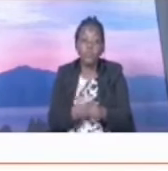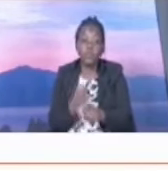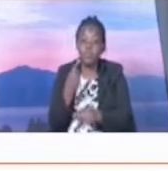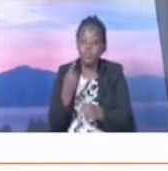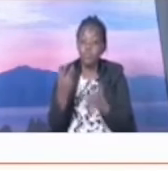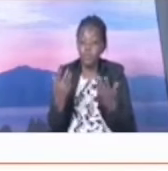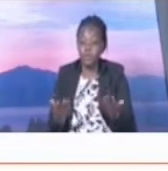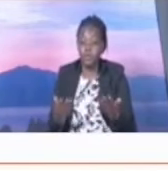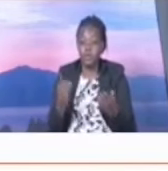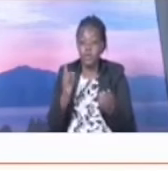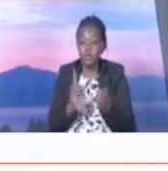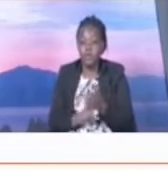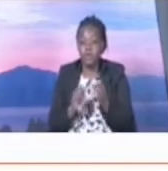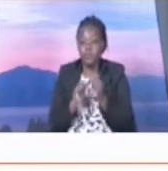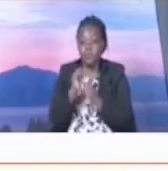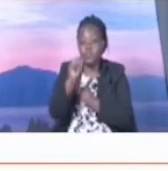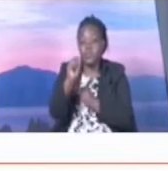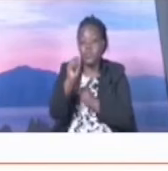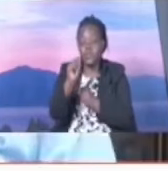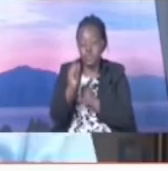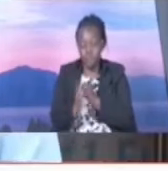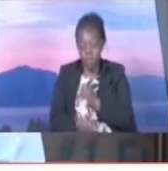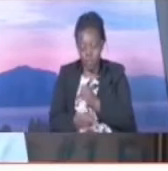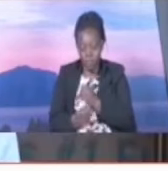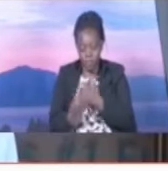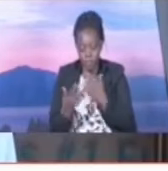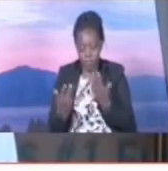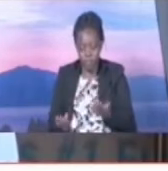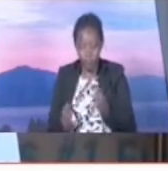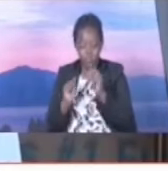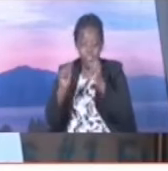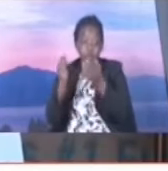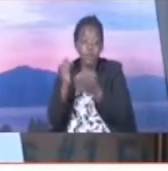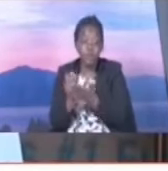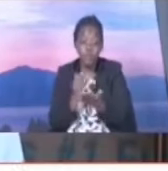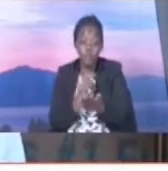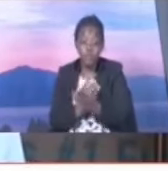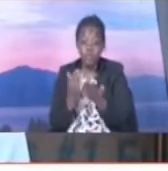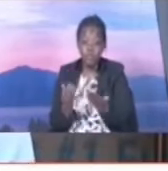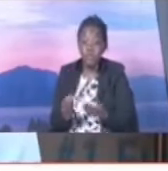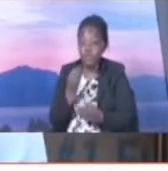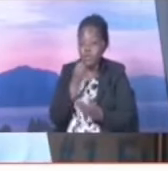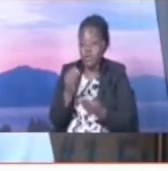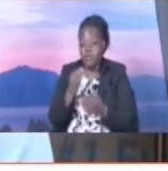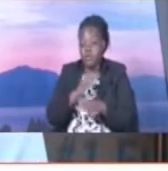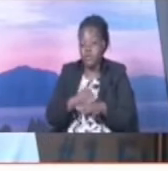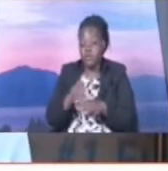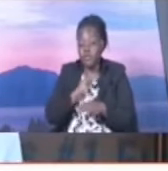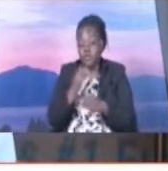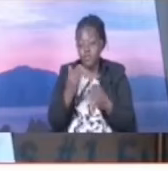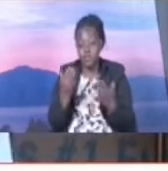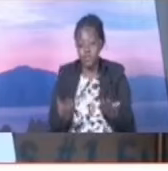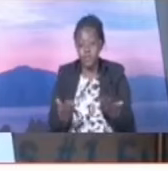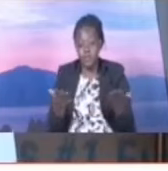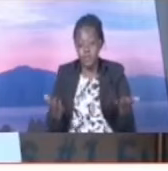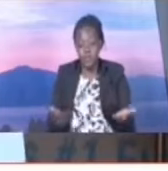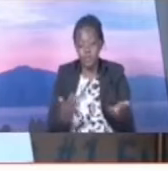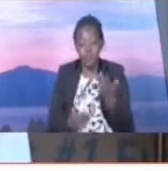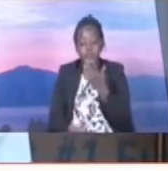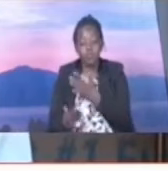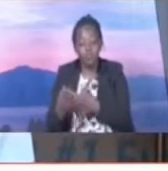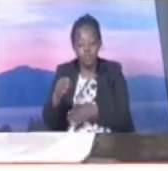ezekiro ogenda kuba nga ekyennyanja okirira ku 15,000. Mujje kubeera ng'ate mulya ku kyennyanja kyaffe jangu okirye mu bboyiro